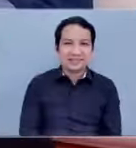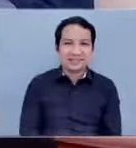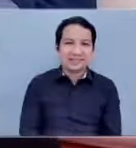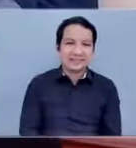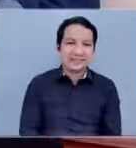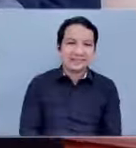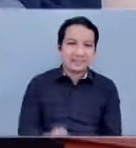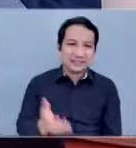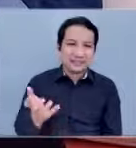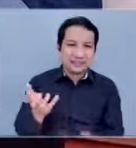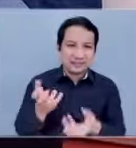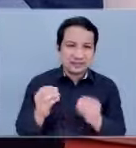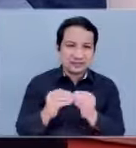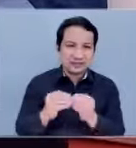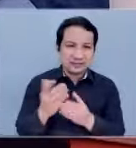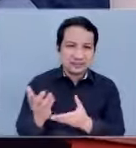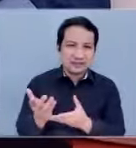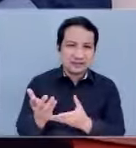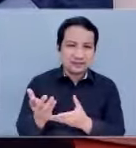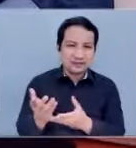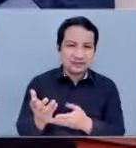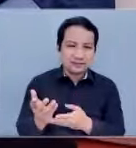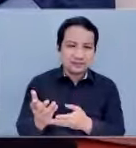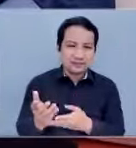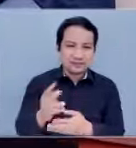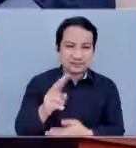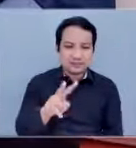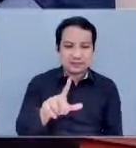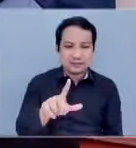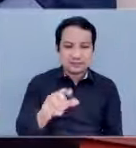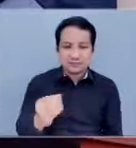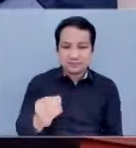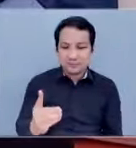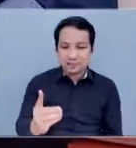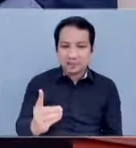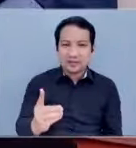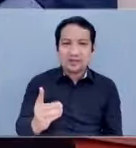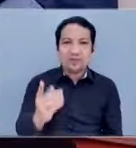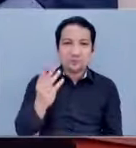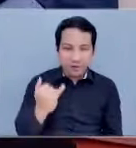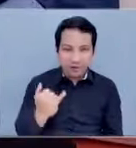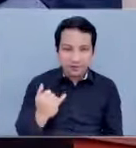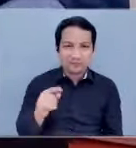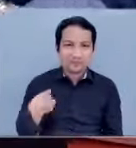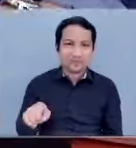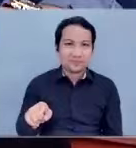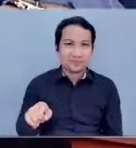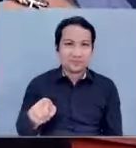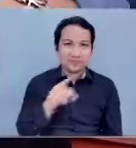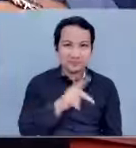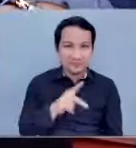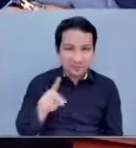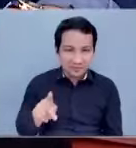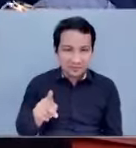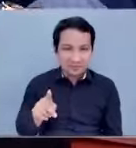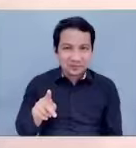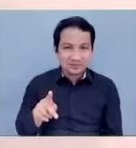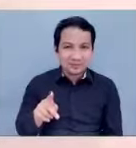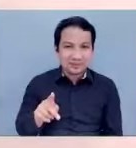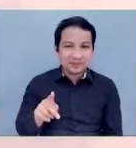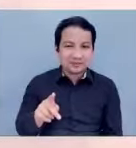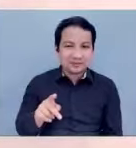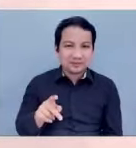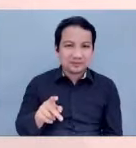know, tell us more about playing Vlad. How intense was it for you? Kasi alam ko, intense ang PPP eh. Yeah, it's very intense. You